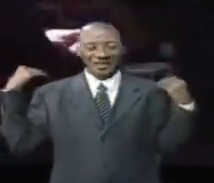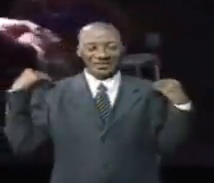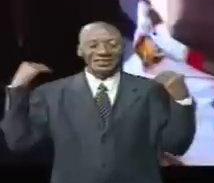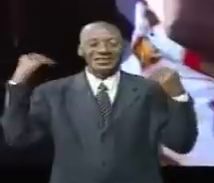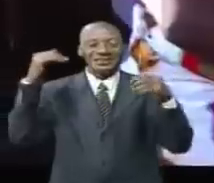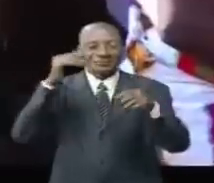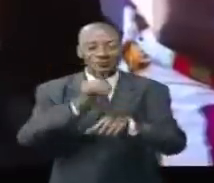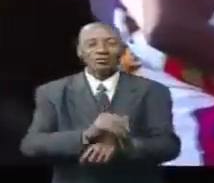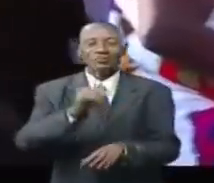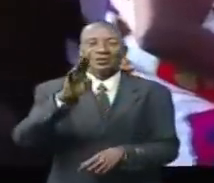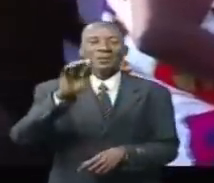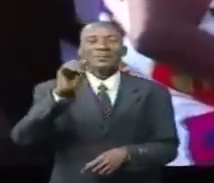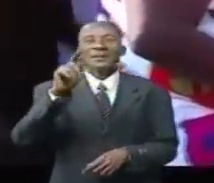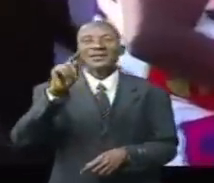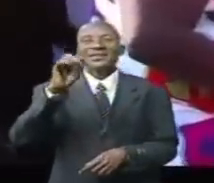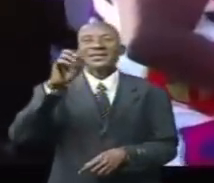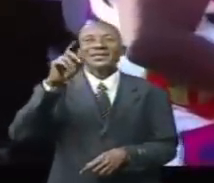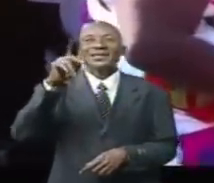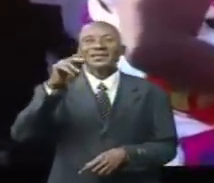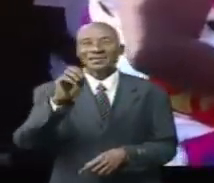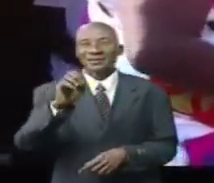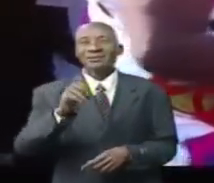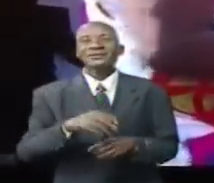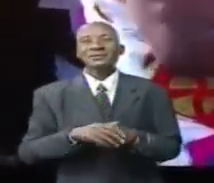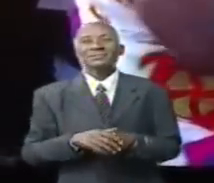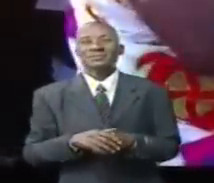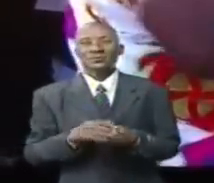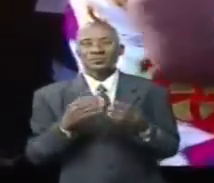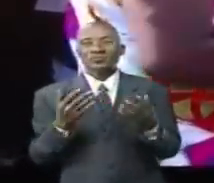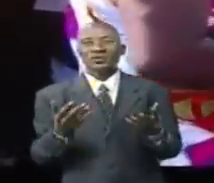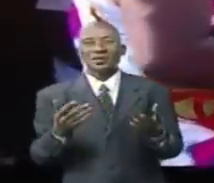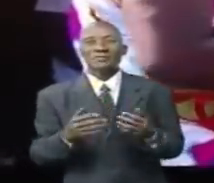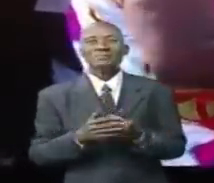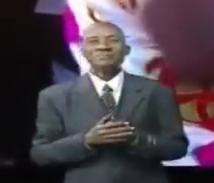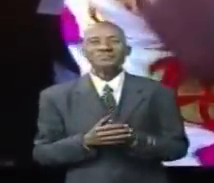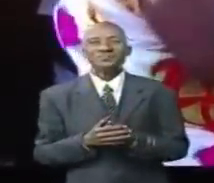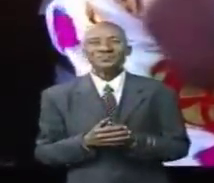consentit dans la valorisation des atouts touristiques et mémoriels dans